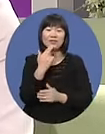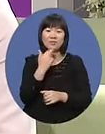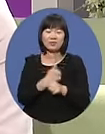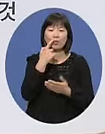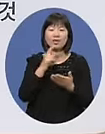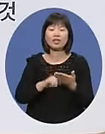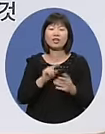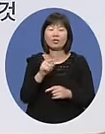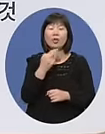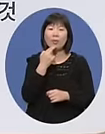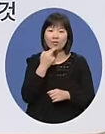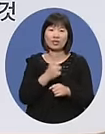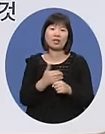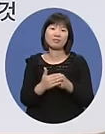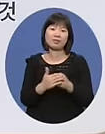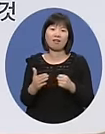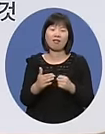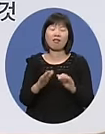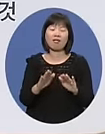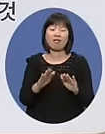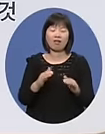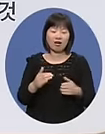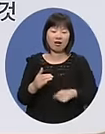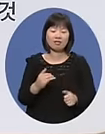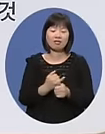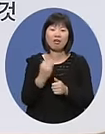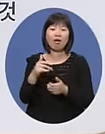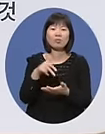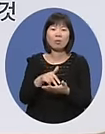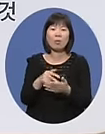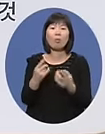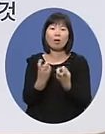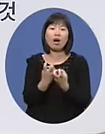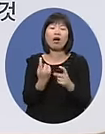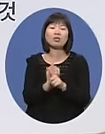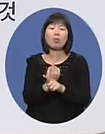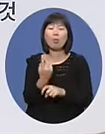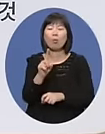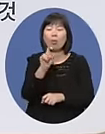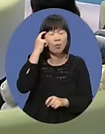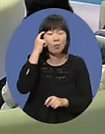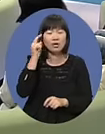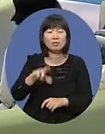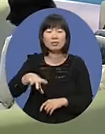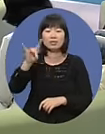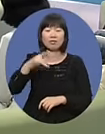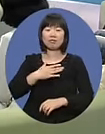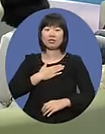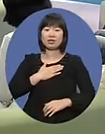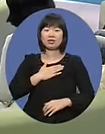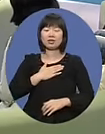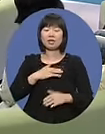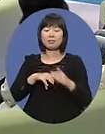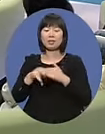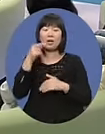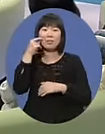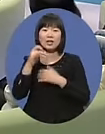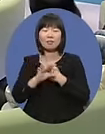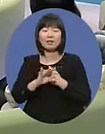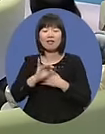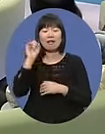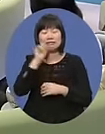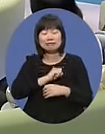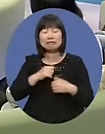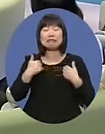쉽게 되는 것도 없거든요. 네. 네. 며느리도 어떻게 바뀌면 좋을까요? 네. 며느리는 우선은 저는 피할 수 없으면